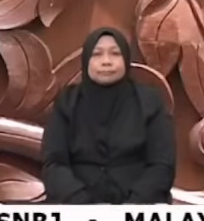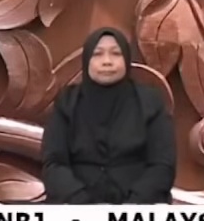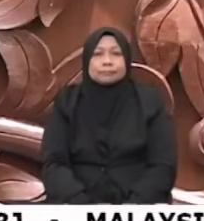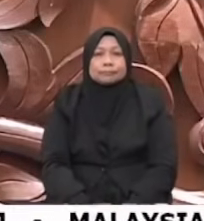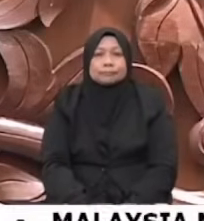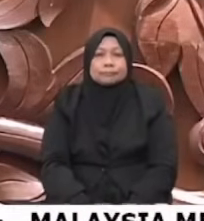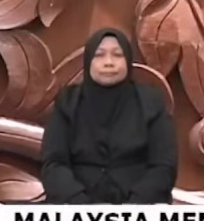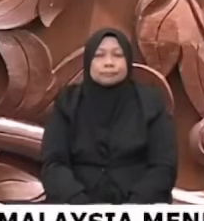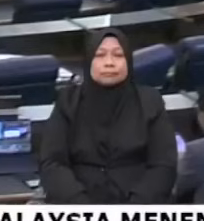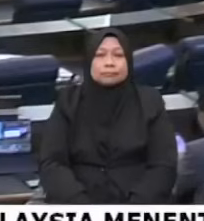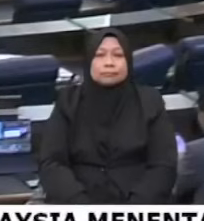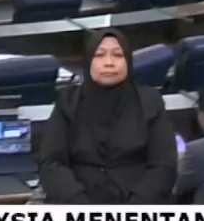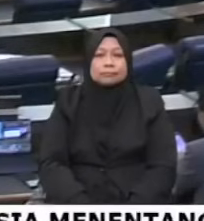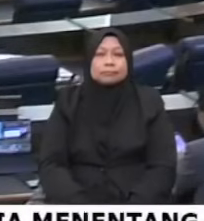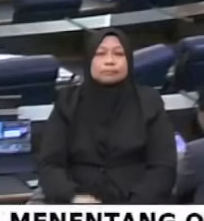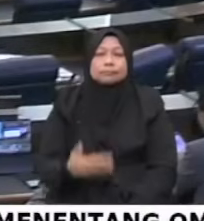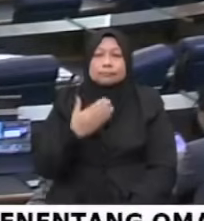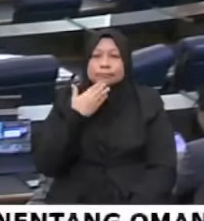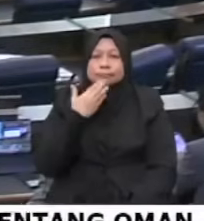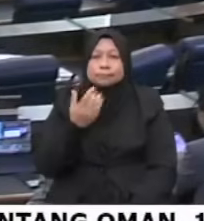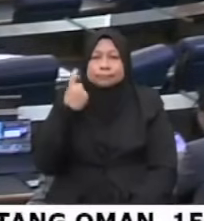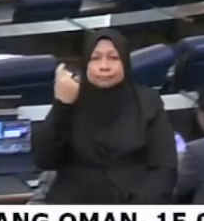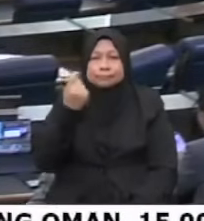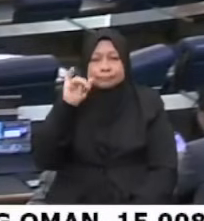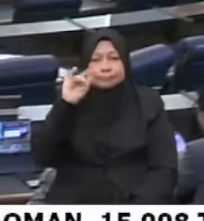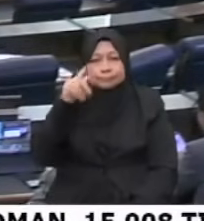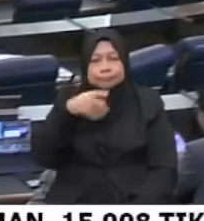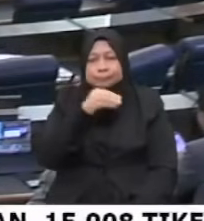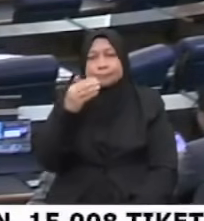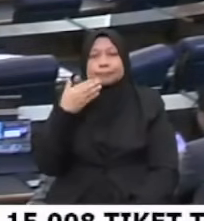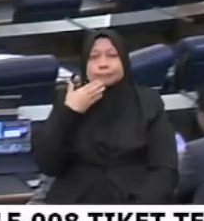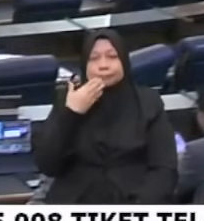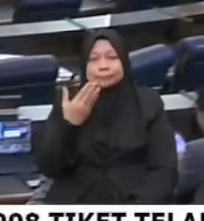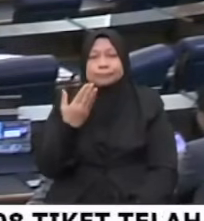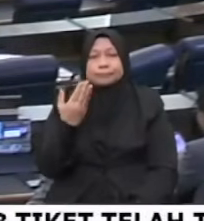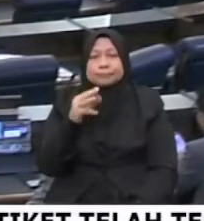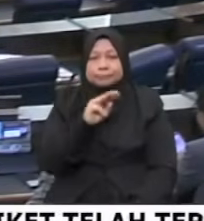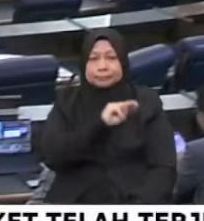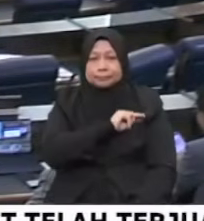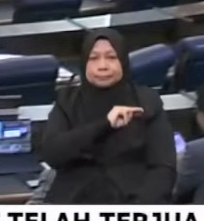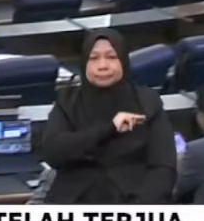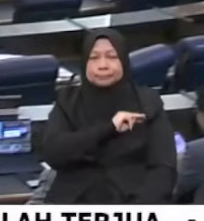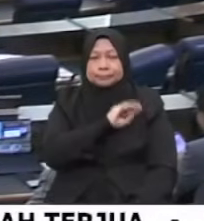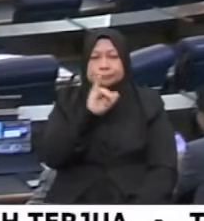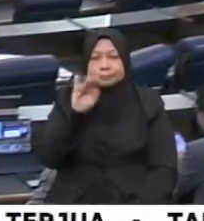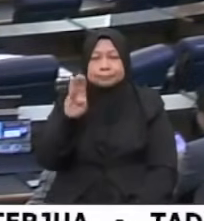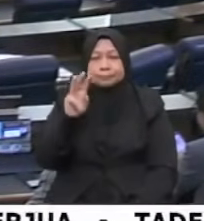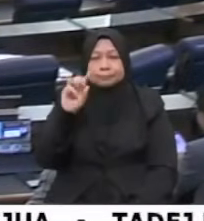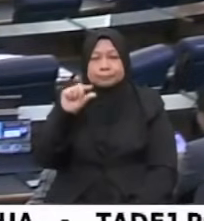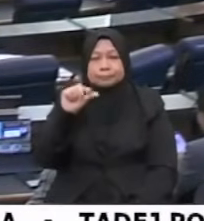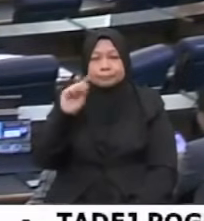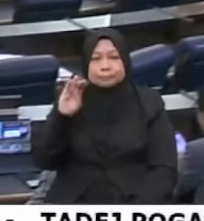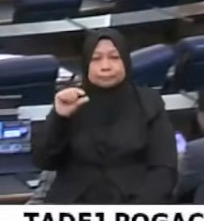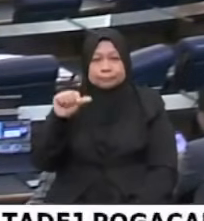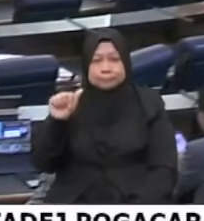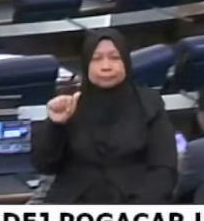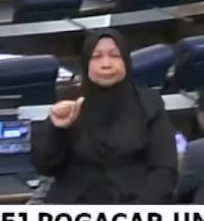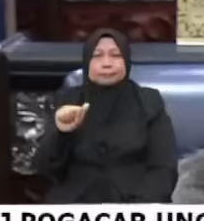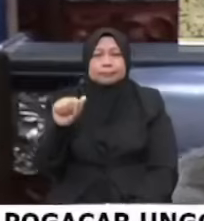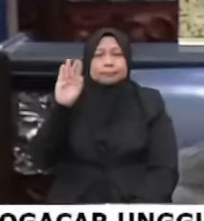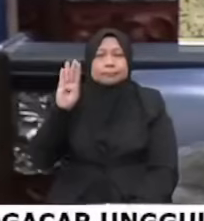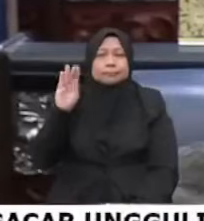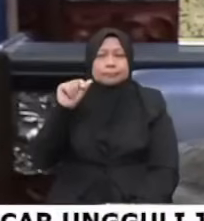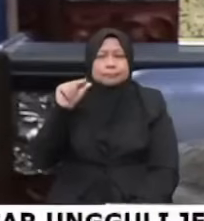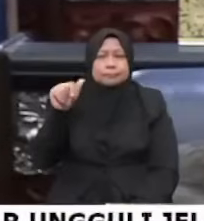menteri Terima kasih Tan Sri yang di-pertua dan terima kasih kepada yang berhormat bagan t yang di-pertua